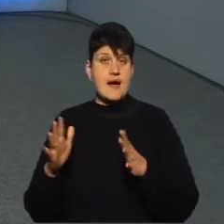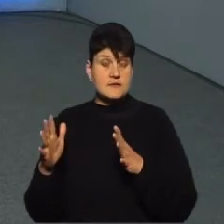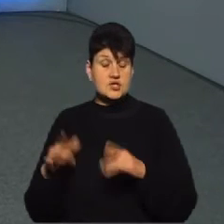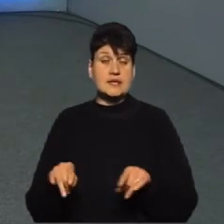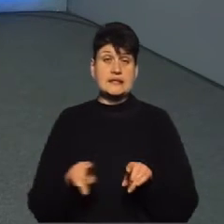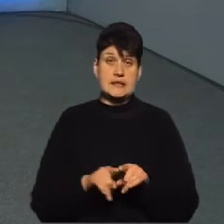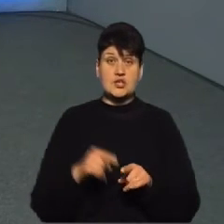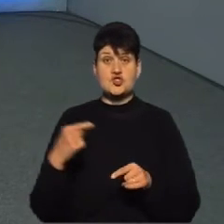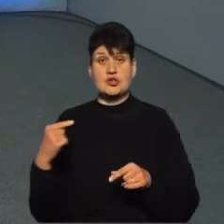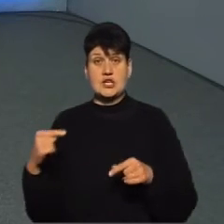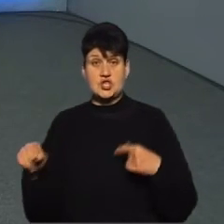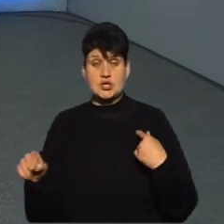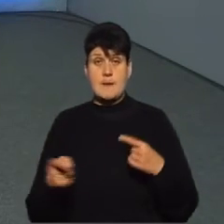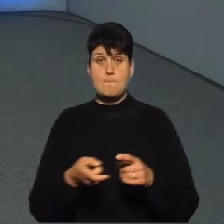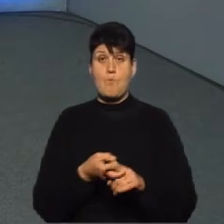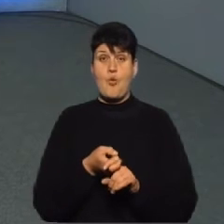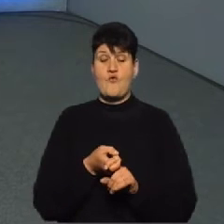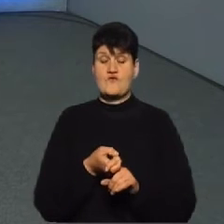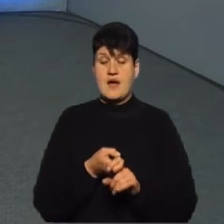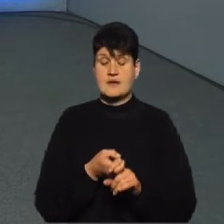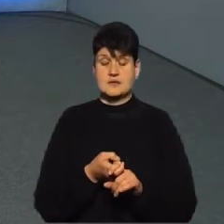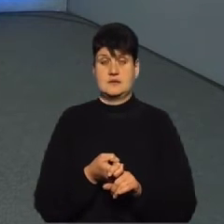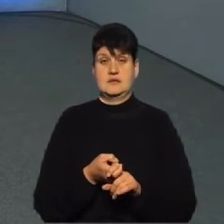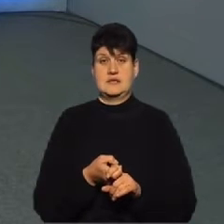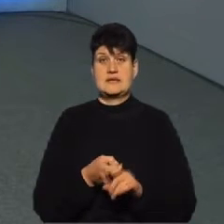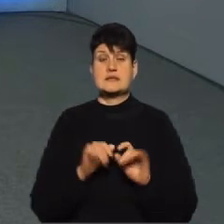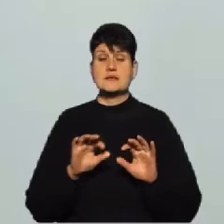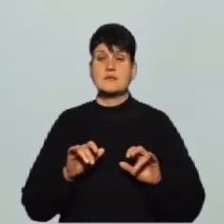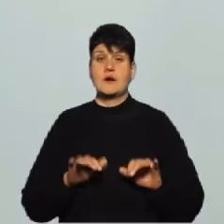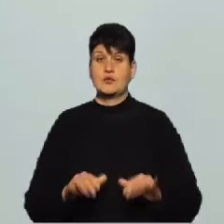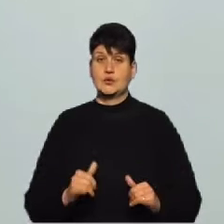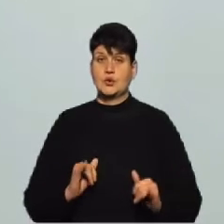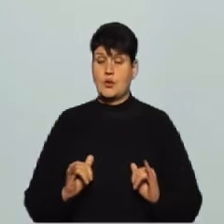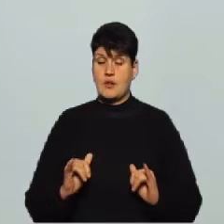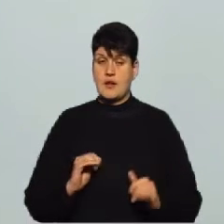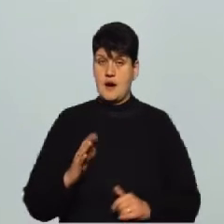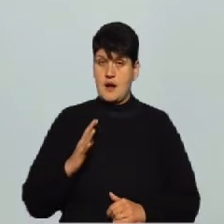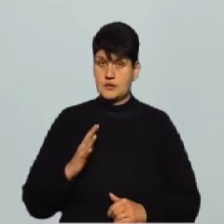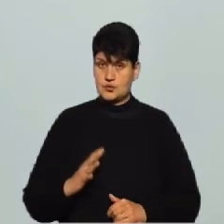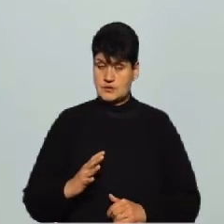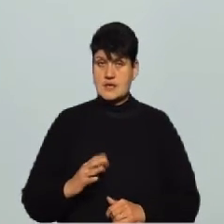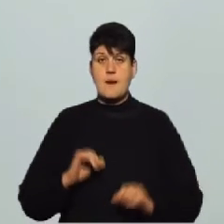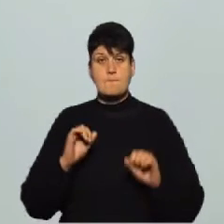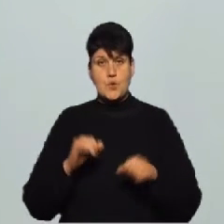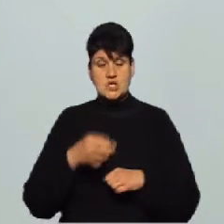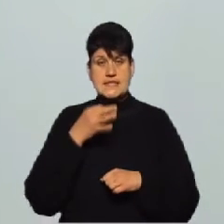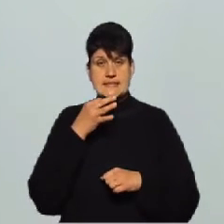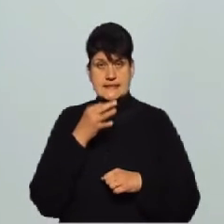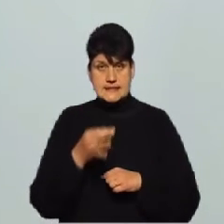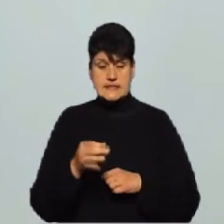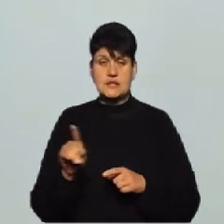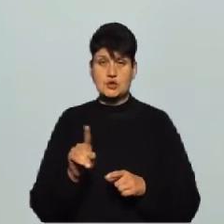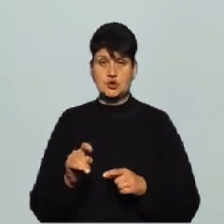пов'язано з явищем толерантності. Чи можна казати, що толерантність якось залежить від рівня освіченості? Тобто, чи є там